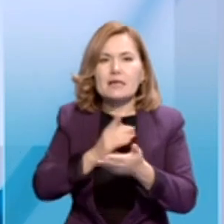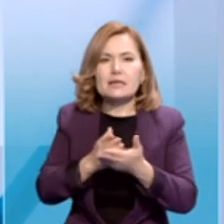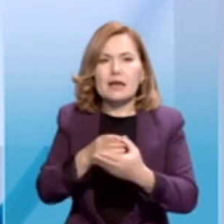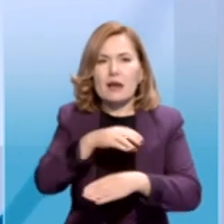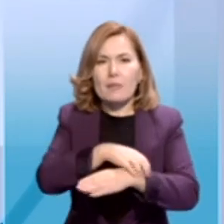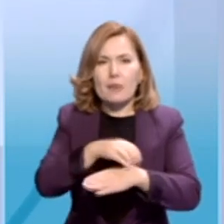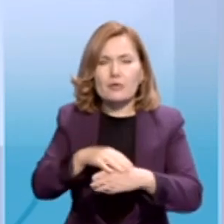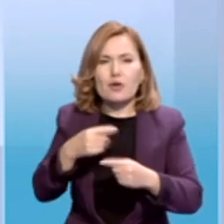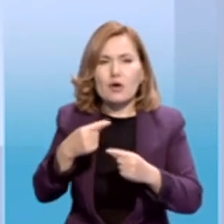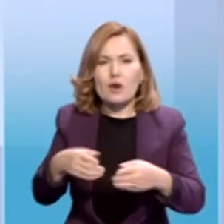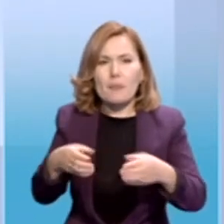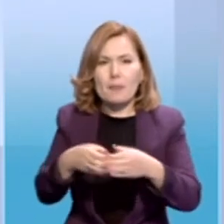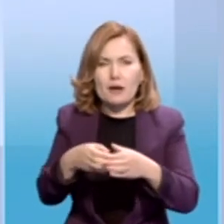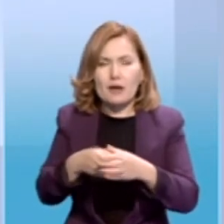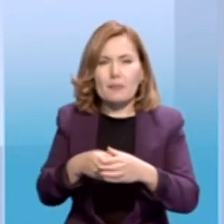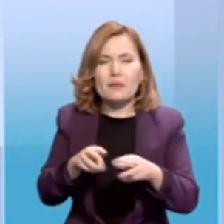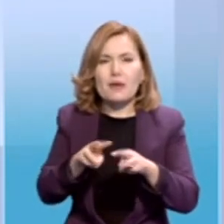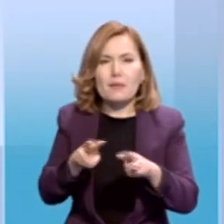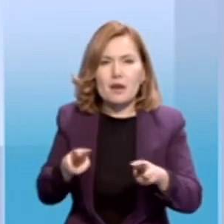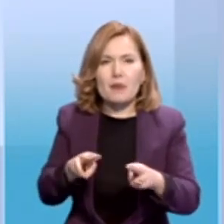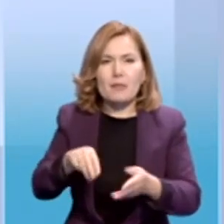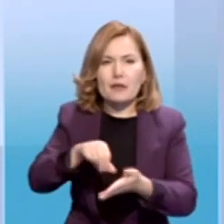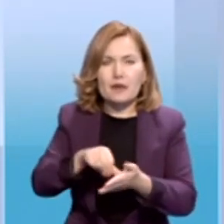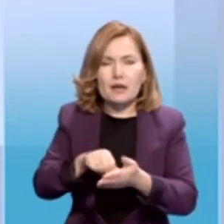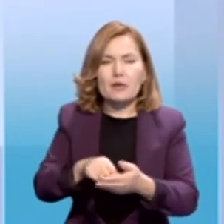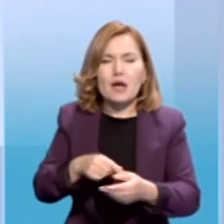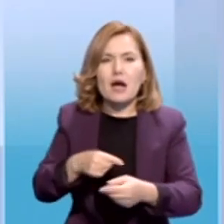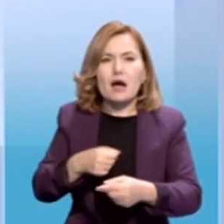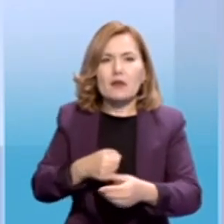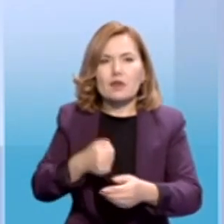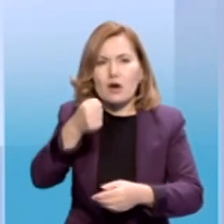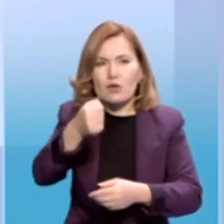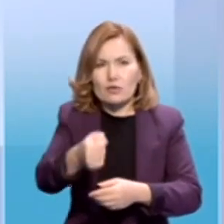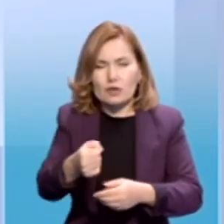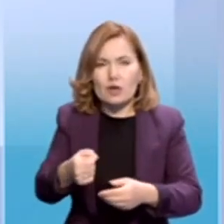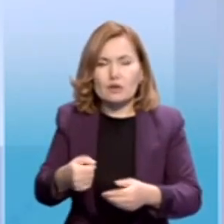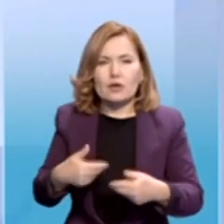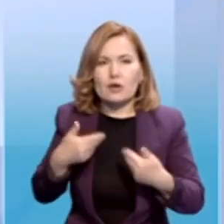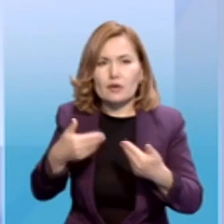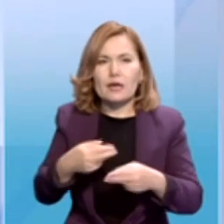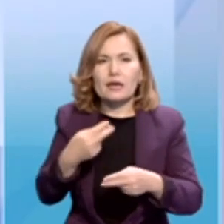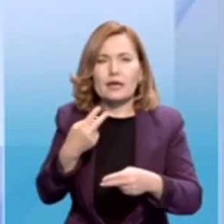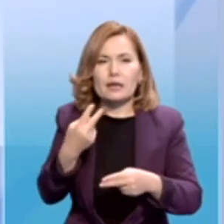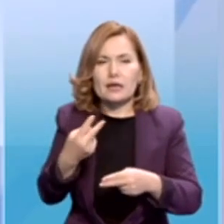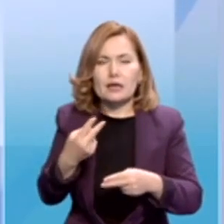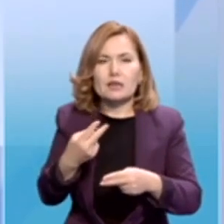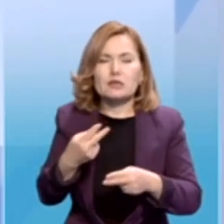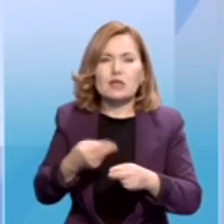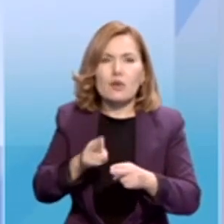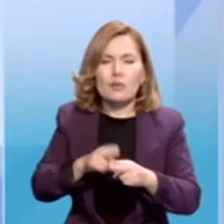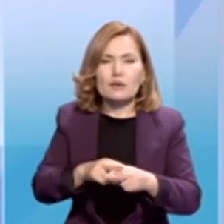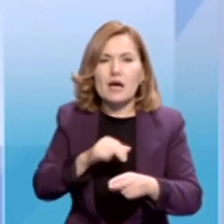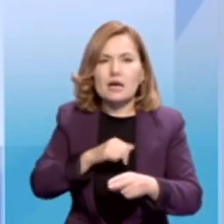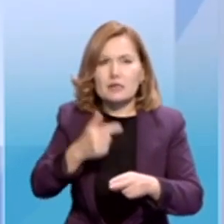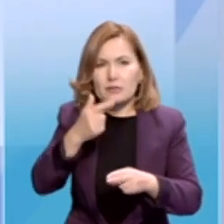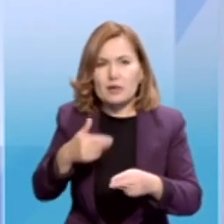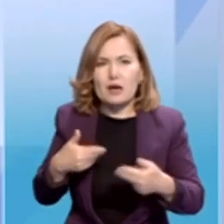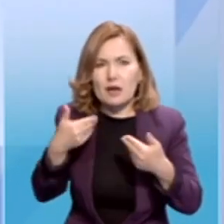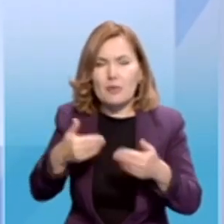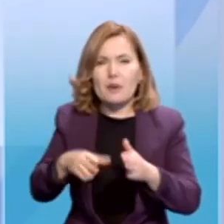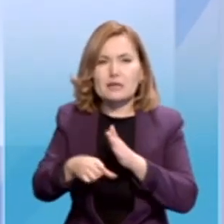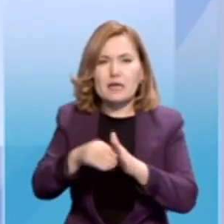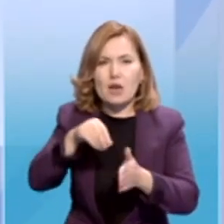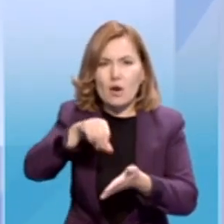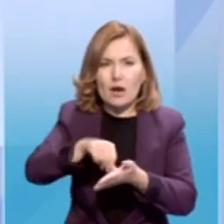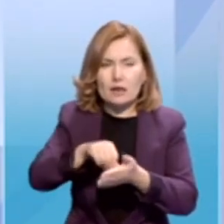және өзге де қоғамдық бірлестіктер мәслихат өкілі арқылы кандидатураларды ұсынады. Екіншіден, үміткерлер өзін-өзі ұсыну арқылы сайлауға